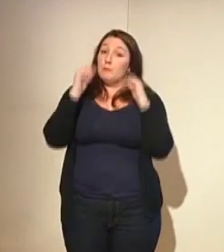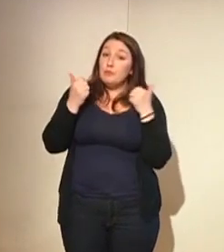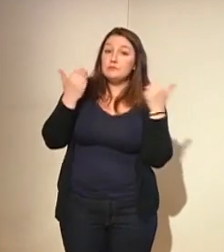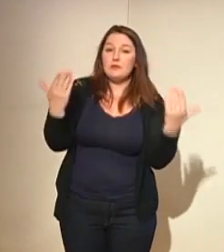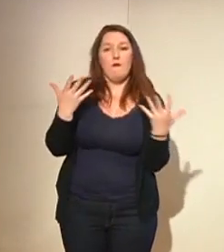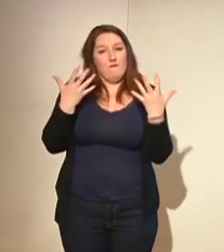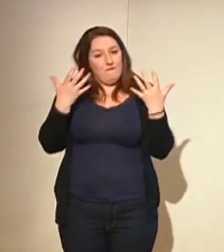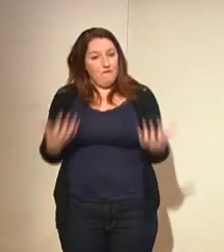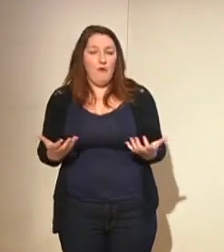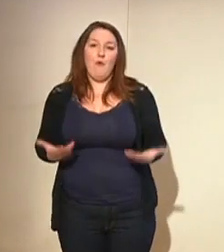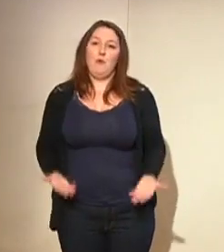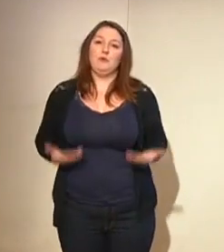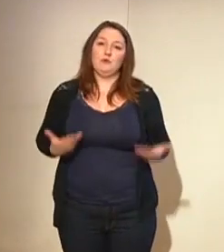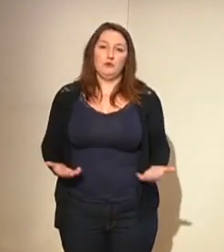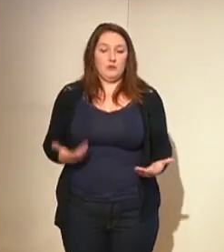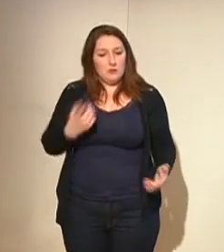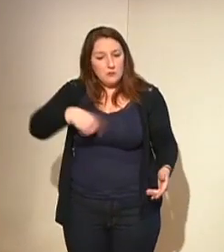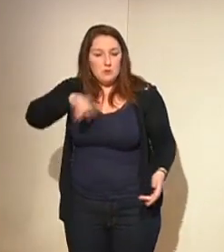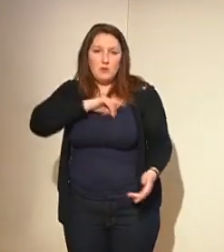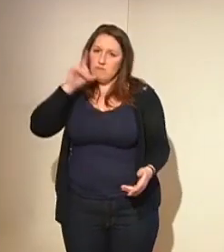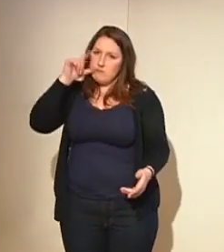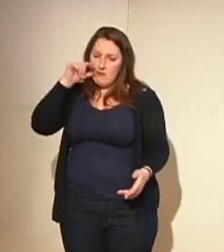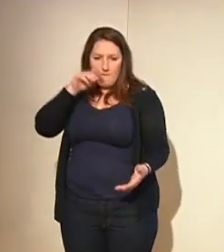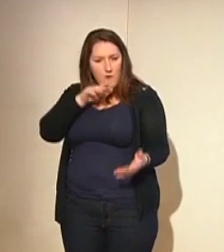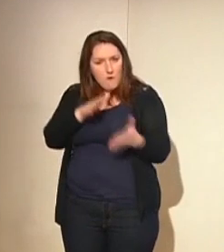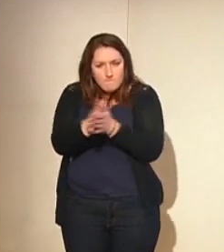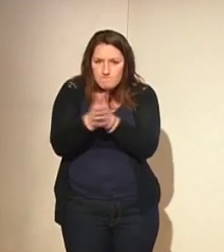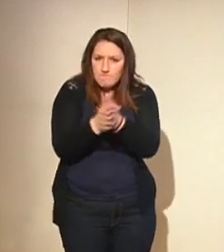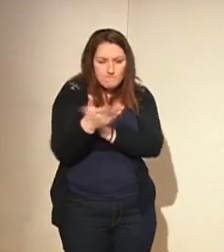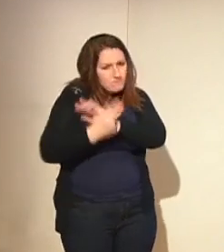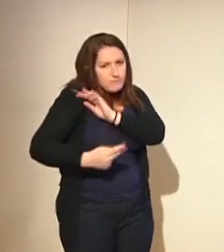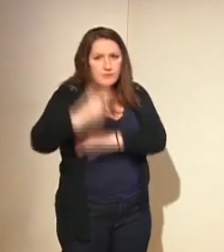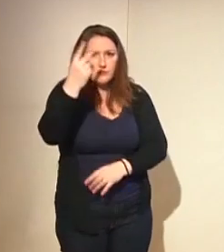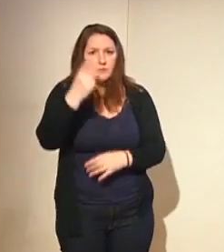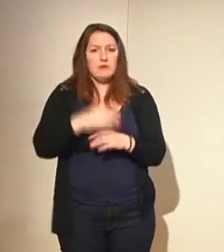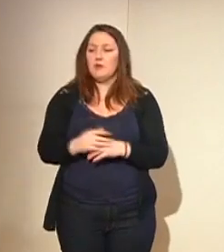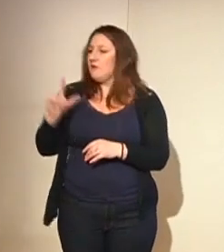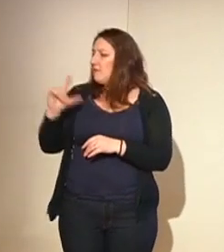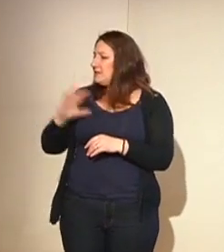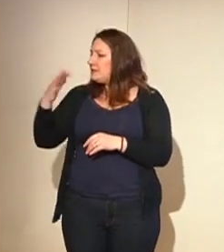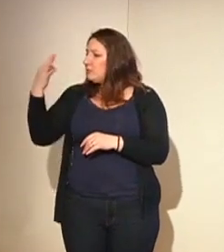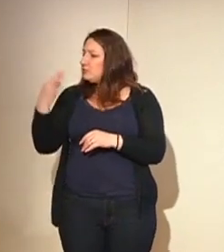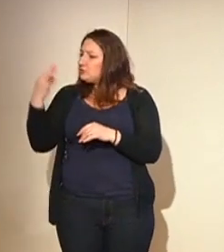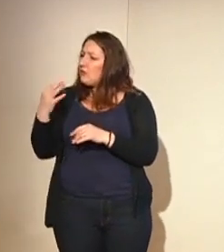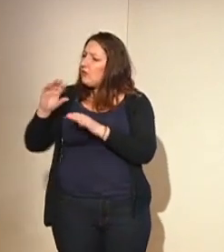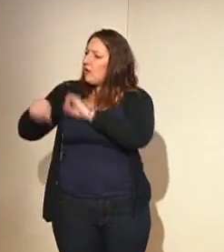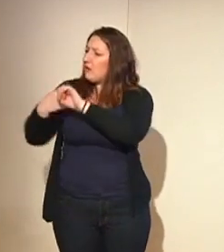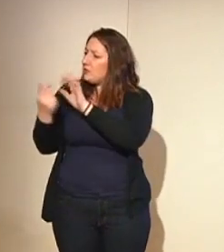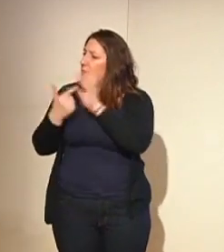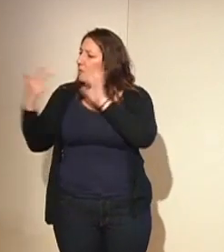nous voulons aller aujourd'hui plus loin encore que simplement annuler cette augmentation vanté en